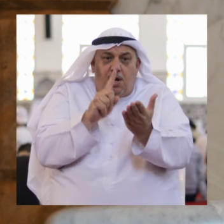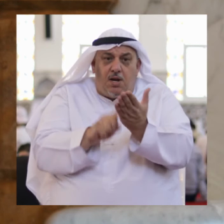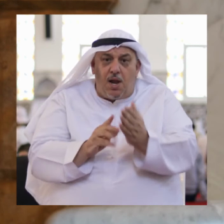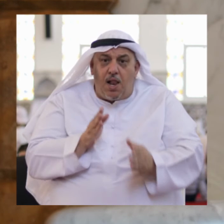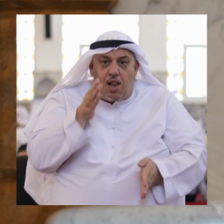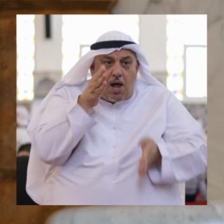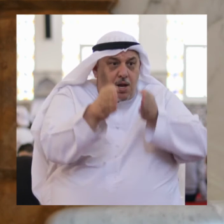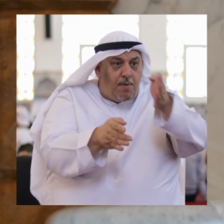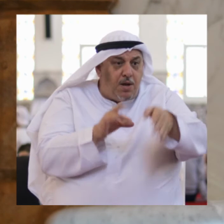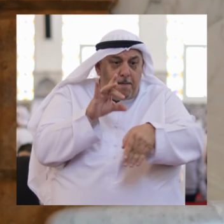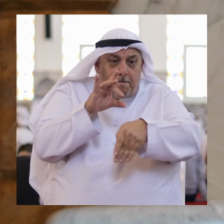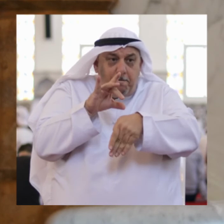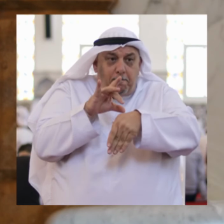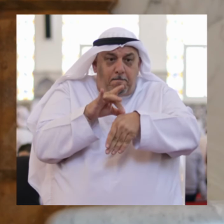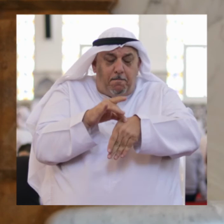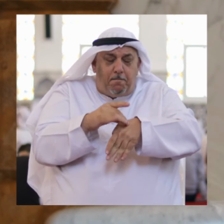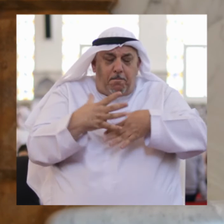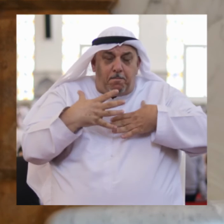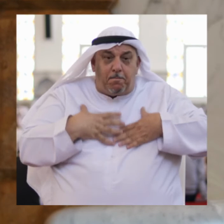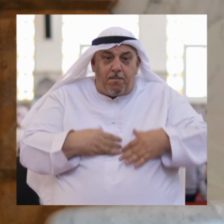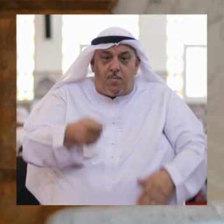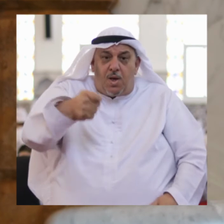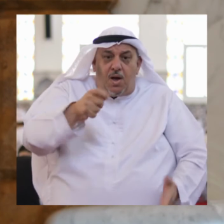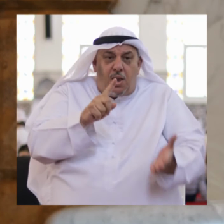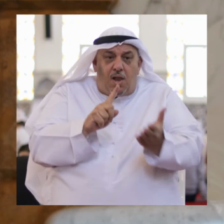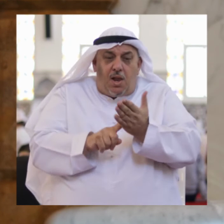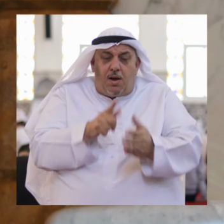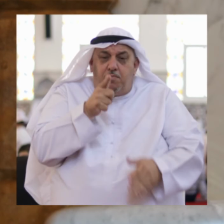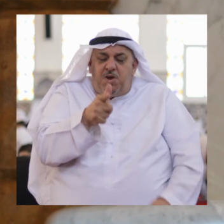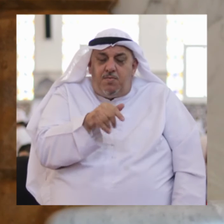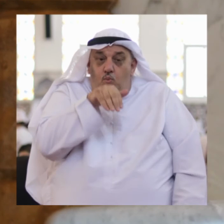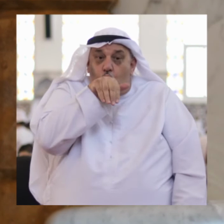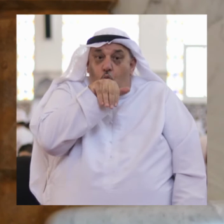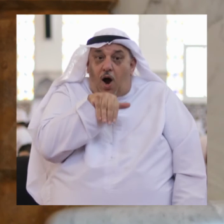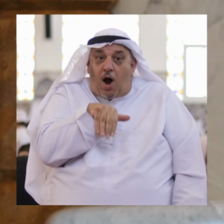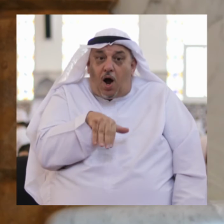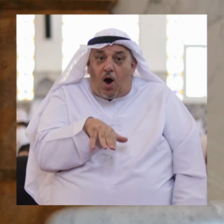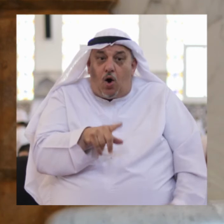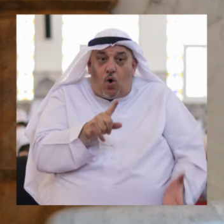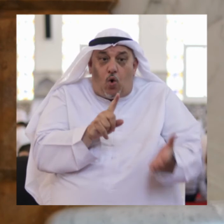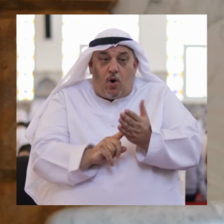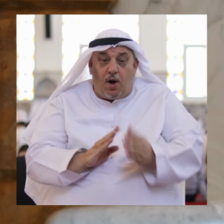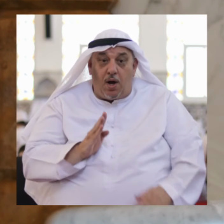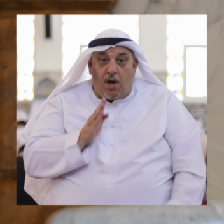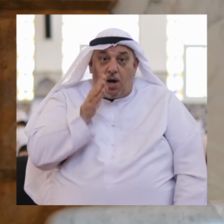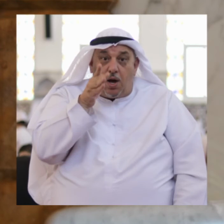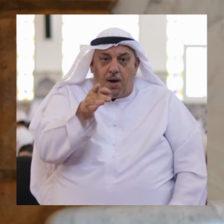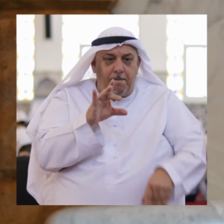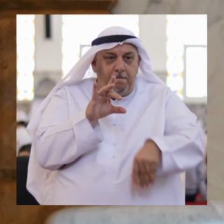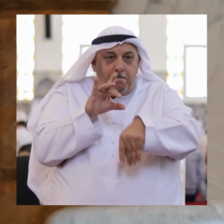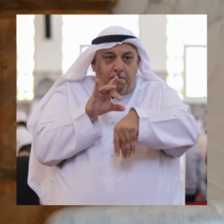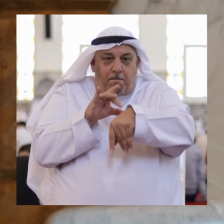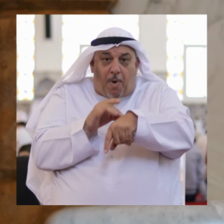المرضى فقال عودوا مرضاكم